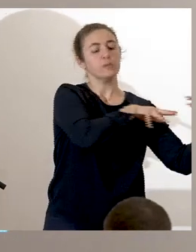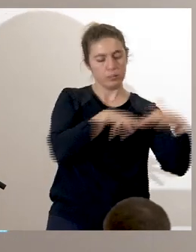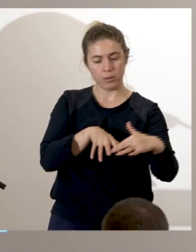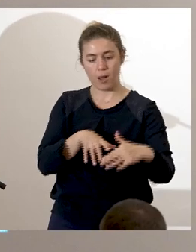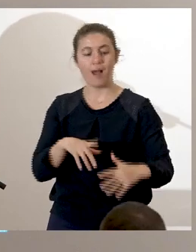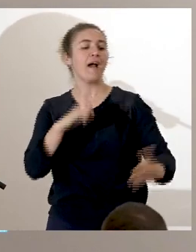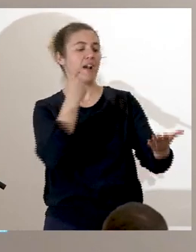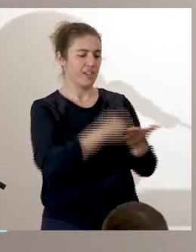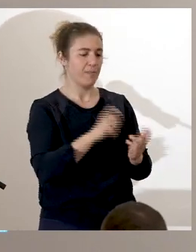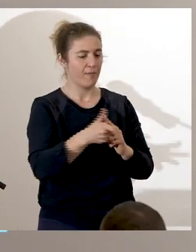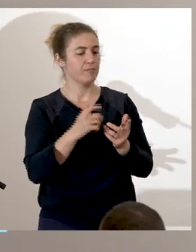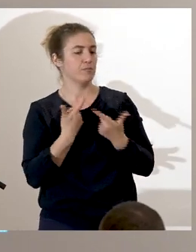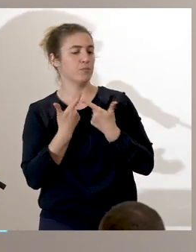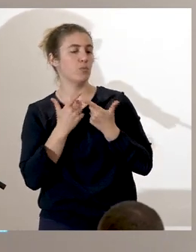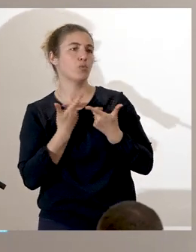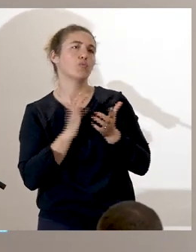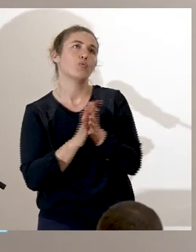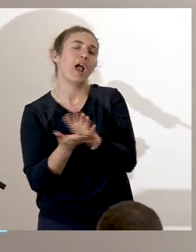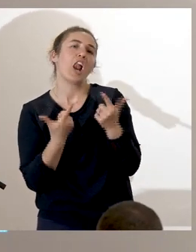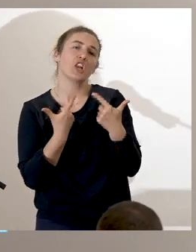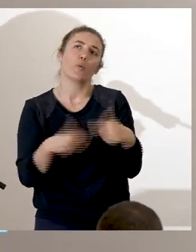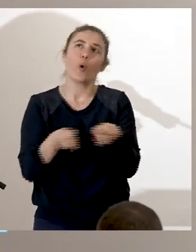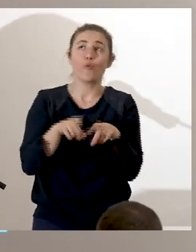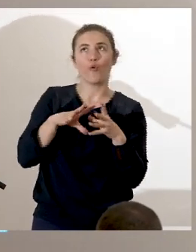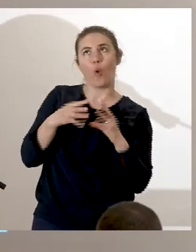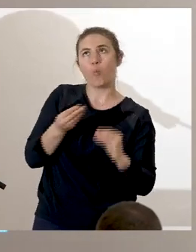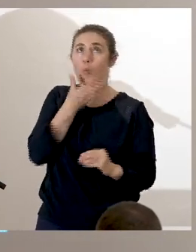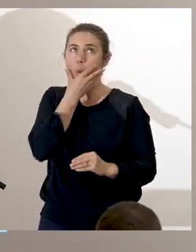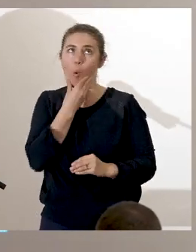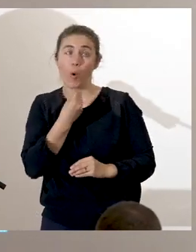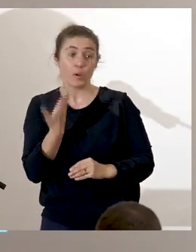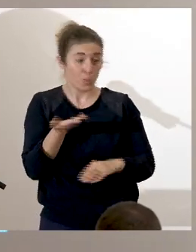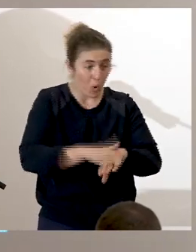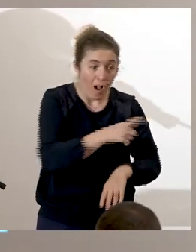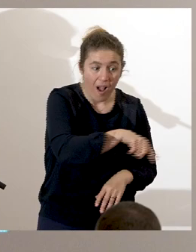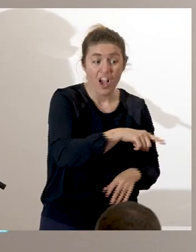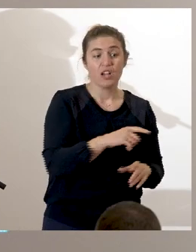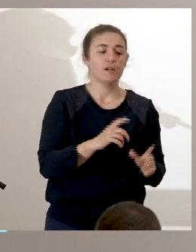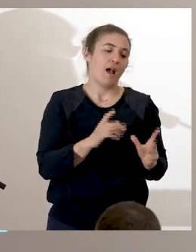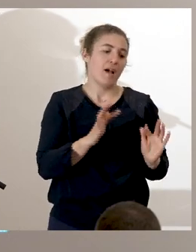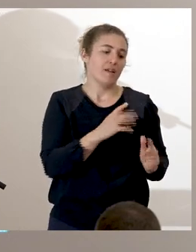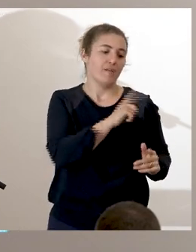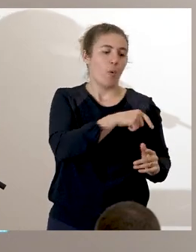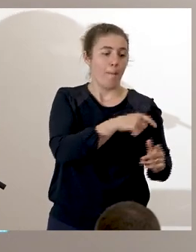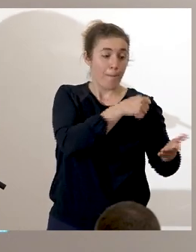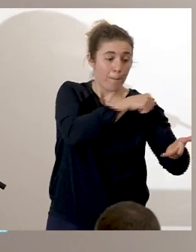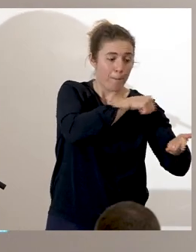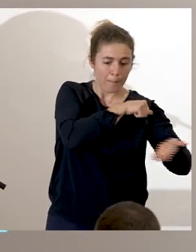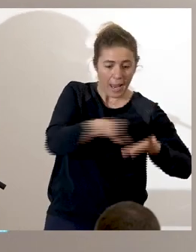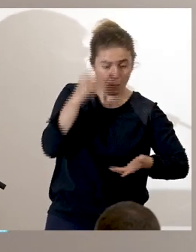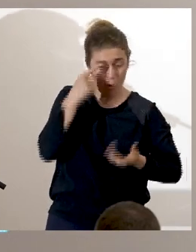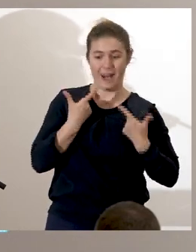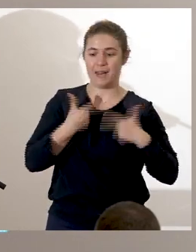rachetés puis affranchis pour la forme, ce qui signifie d'ailleurs qu'ils sont endettés puisqu'ils doivent rembourser le prix de leur rachat, sont soumis à